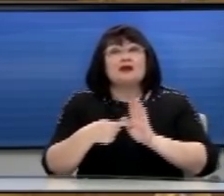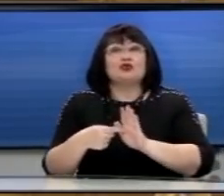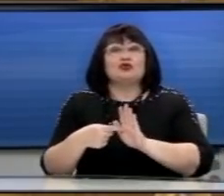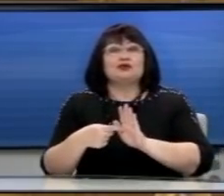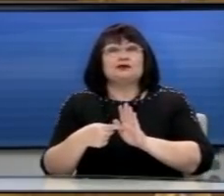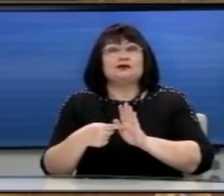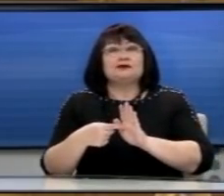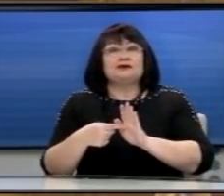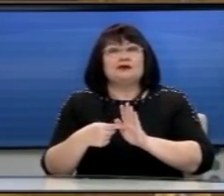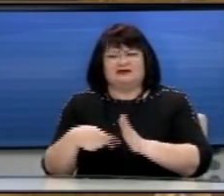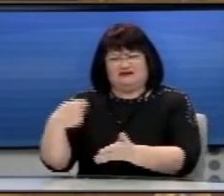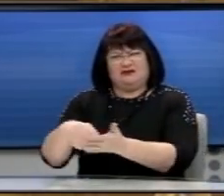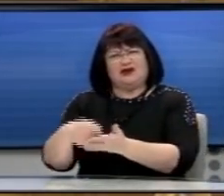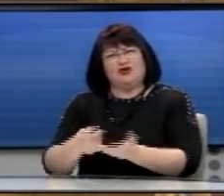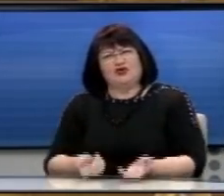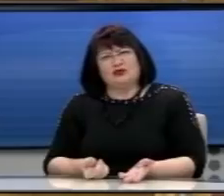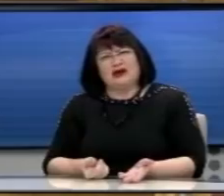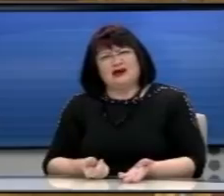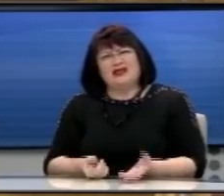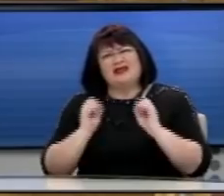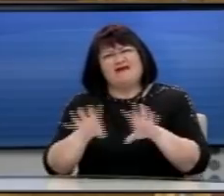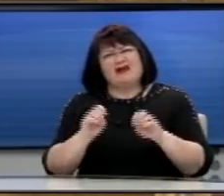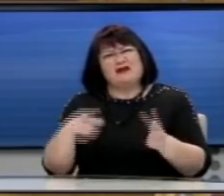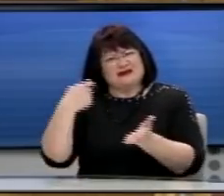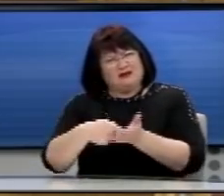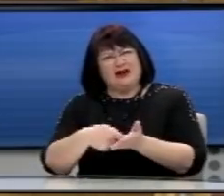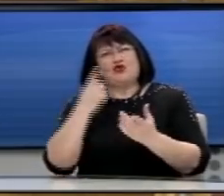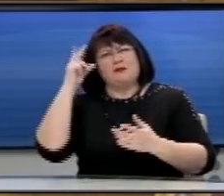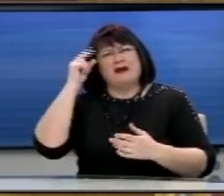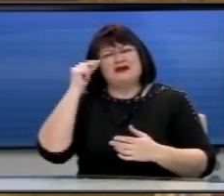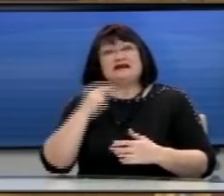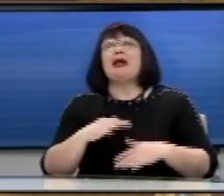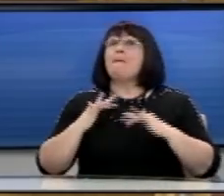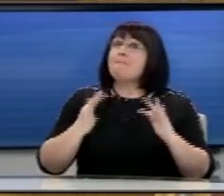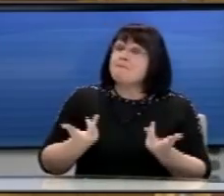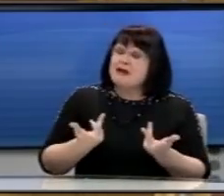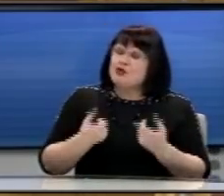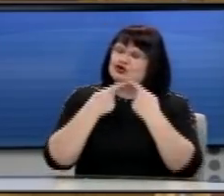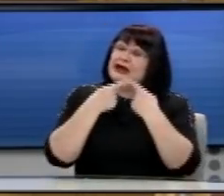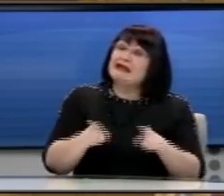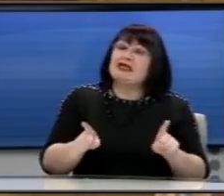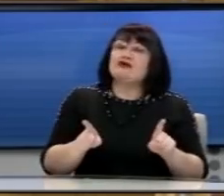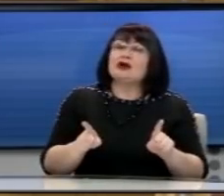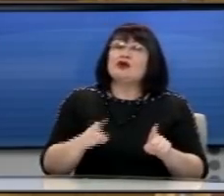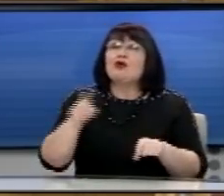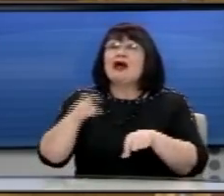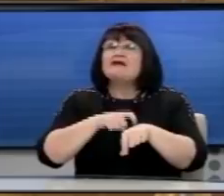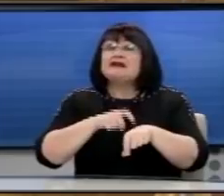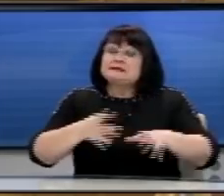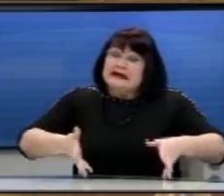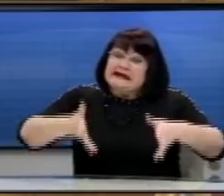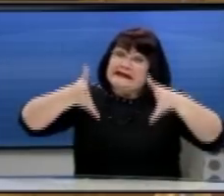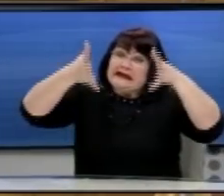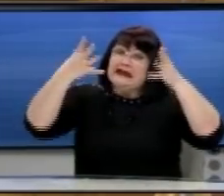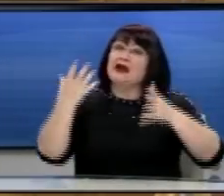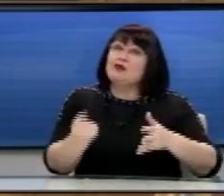επιπληρωμή εκπαιδευτικών προϊόντων, μήπως να κάνετε κάτι άλλο? Μήπως, λέμε, να αξιοποιήσετε τα κατάλληλα κτίρια